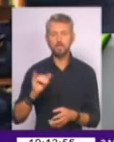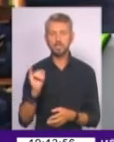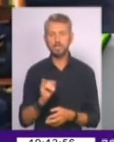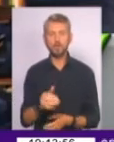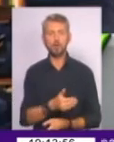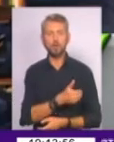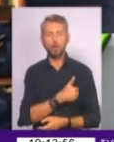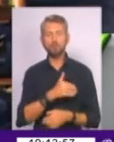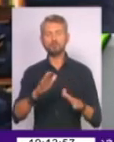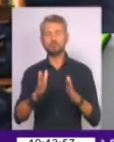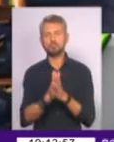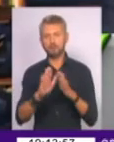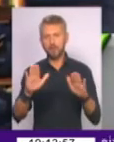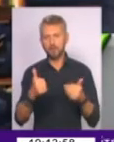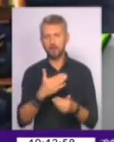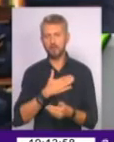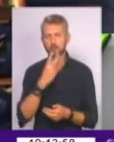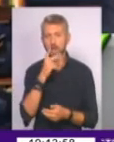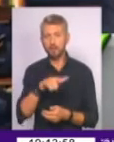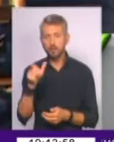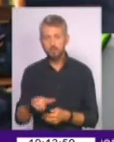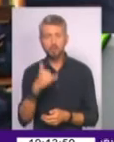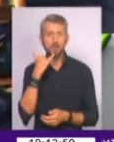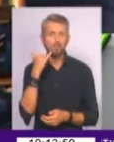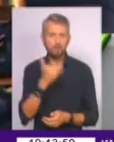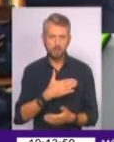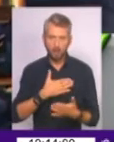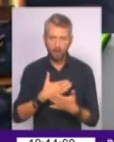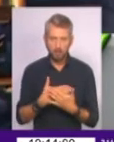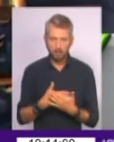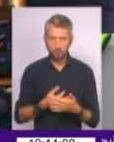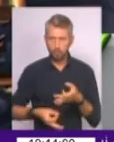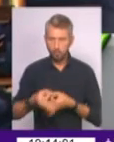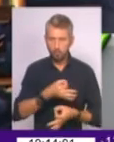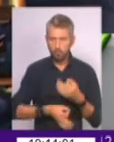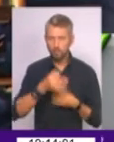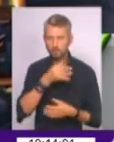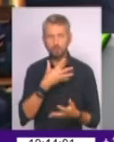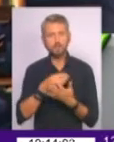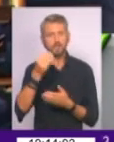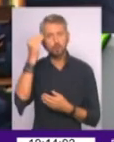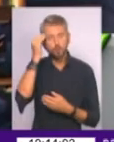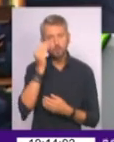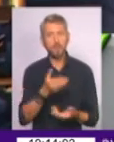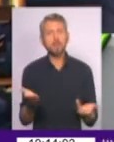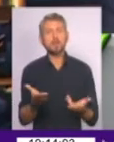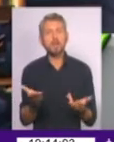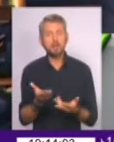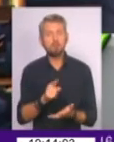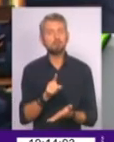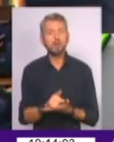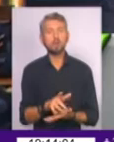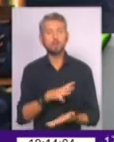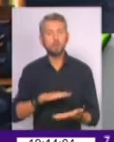би закликати наших глядачів долучитися активно до цього обговорення, власне, висловити свої думки, а яким би він мав